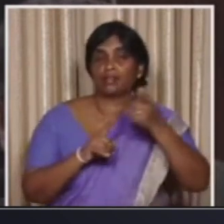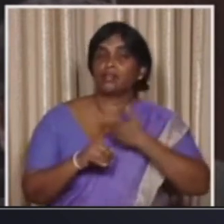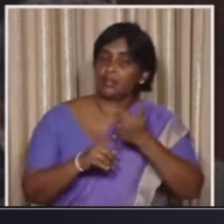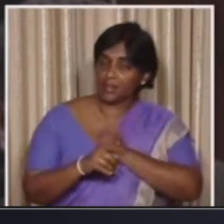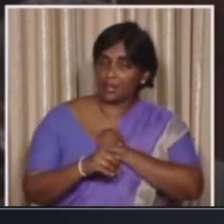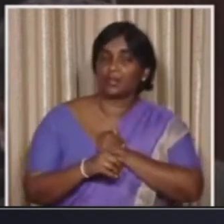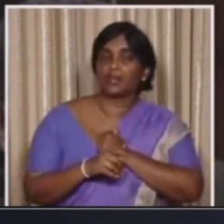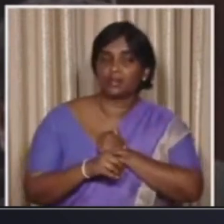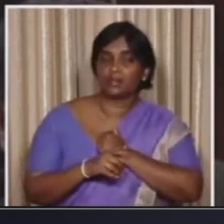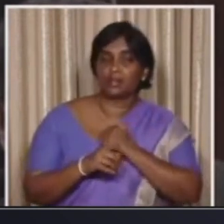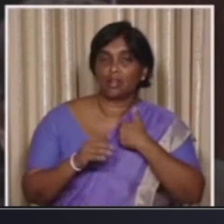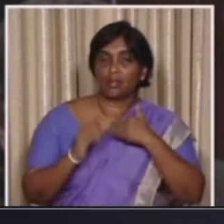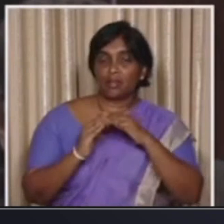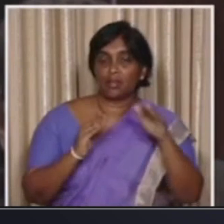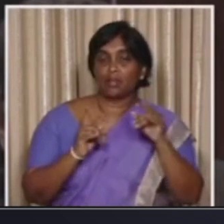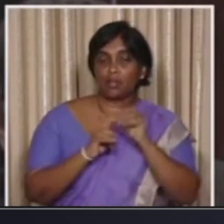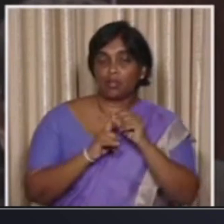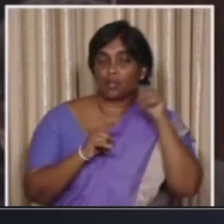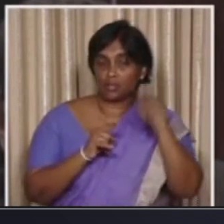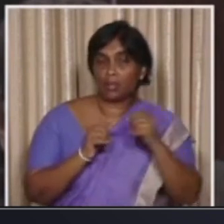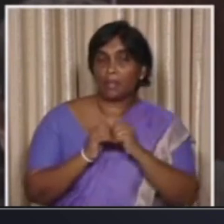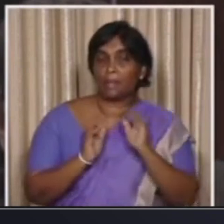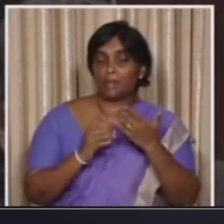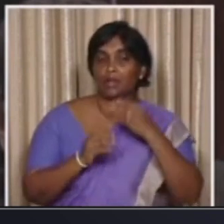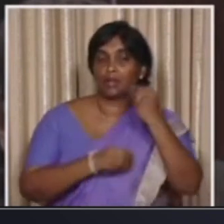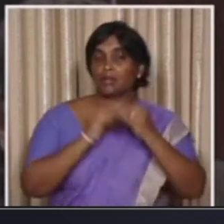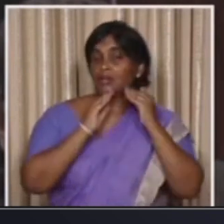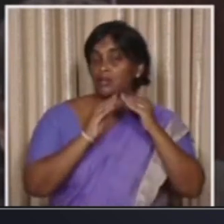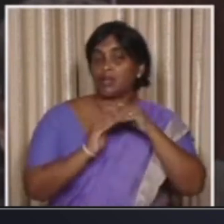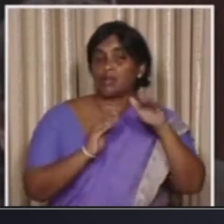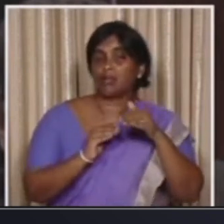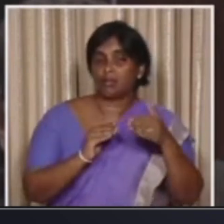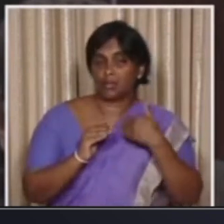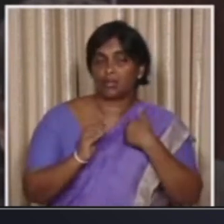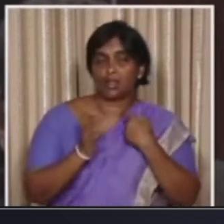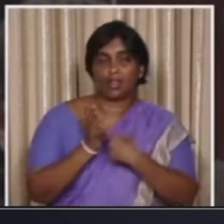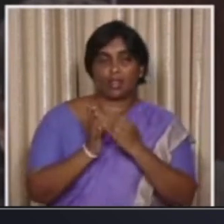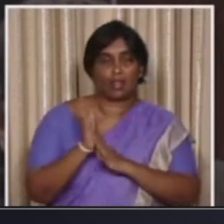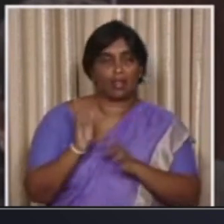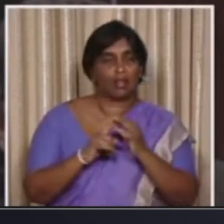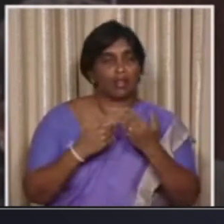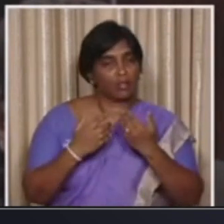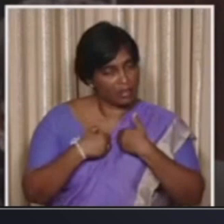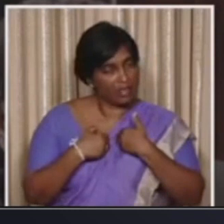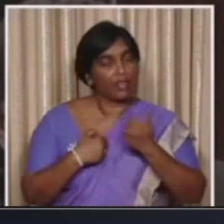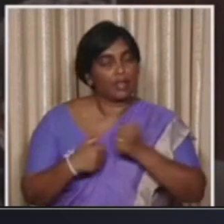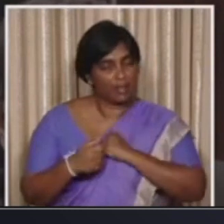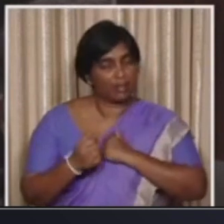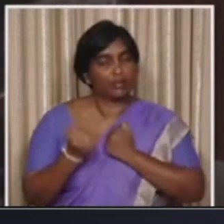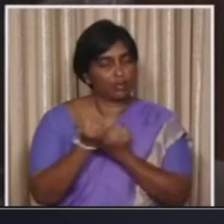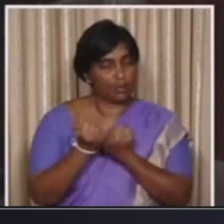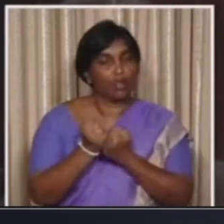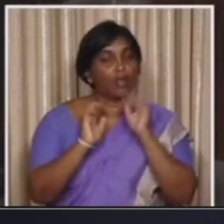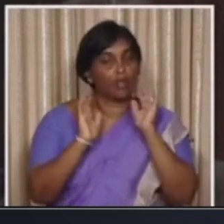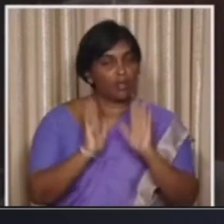kemati, mayga me potta bidie patangan dia nama, karma antu gamman ya, api ramai sebetul apa? Api evade kahiti udah ukuran apa?